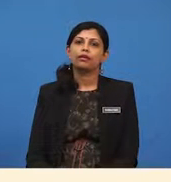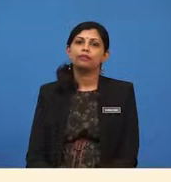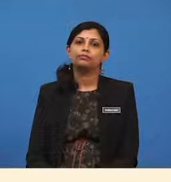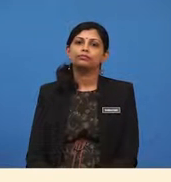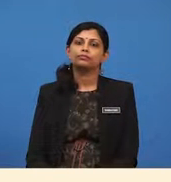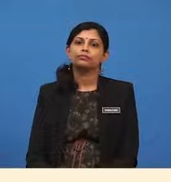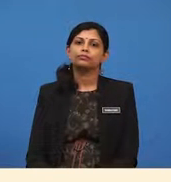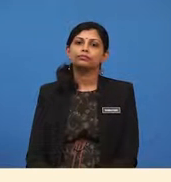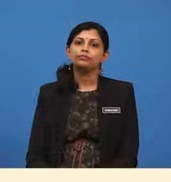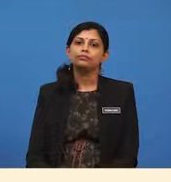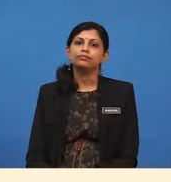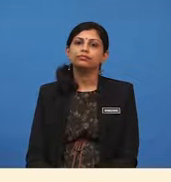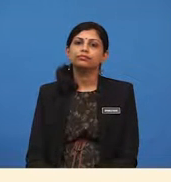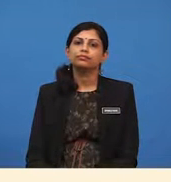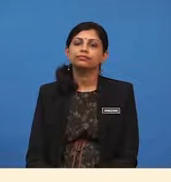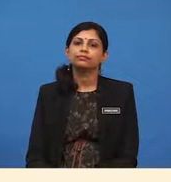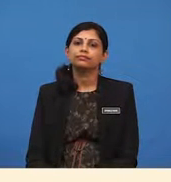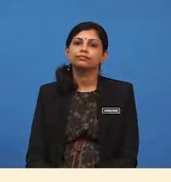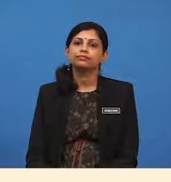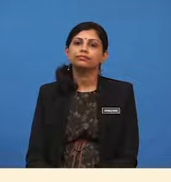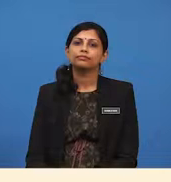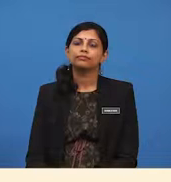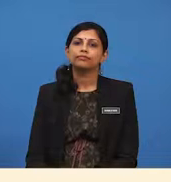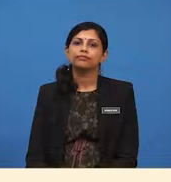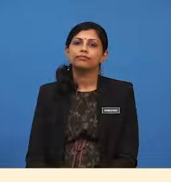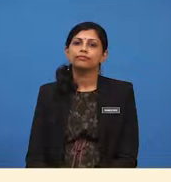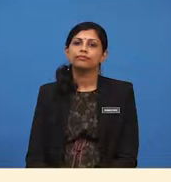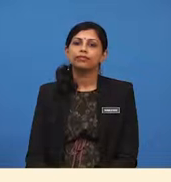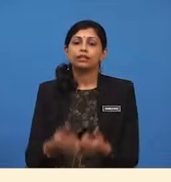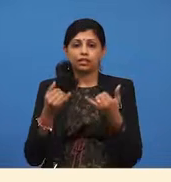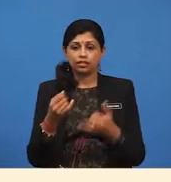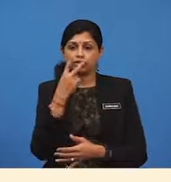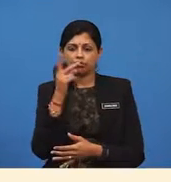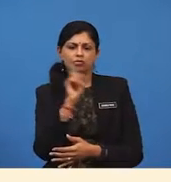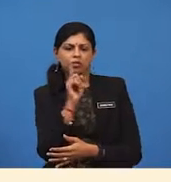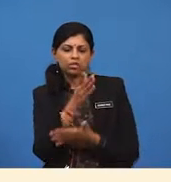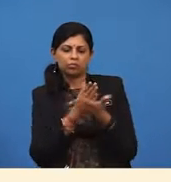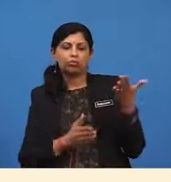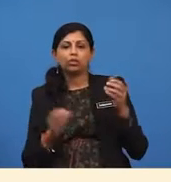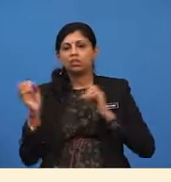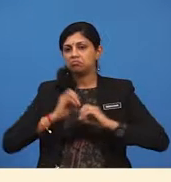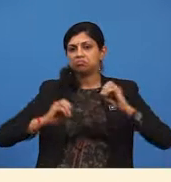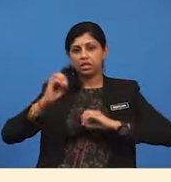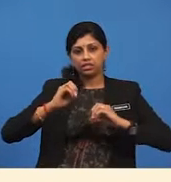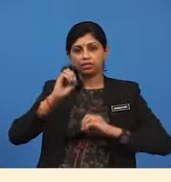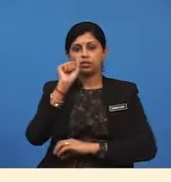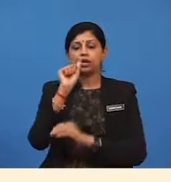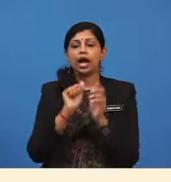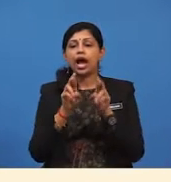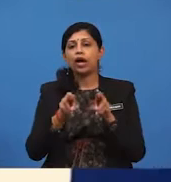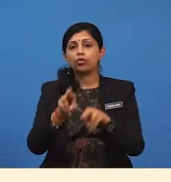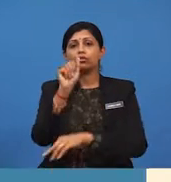Sekarang, mari kita lihat situasi di mana pemotongan flux tidak berlaku dan arus aruhan tidak